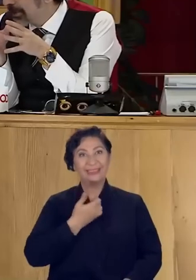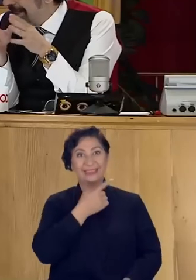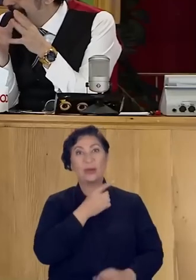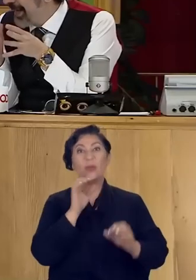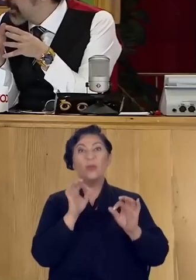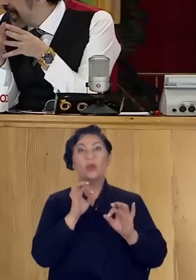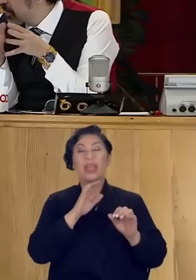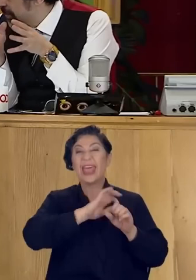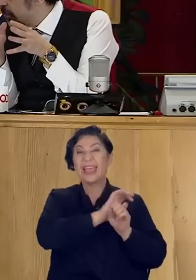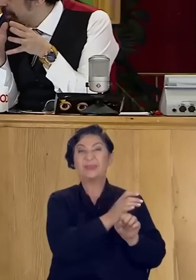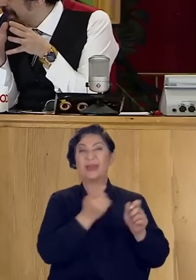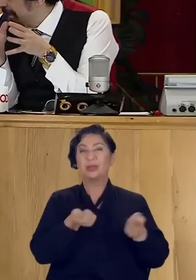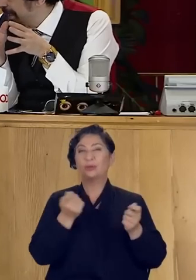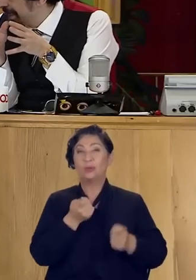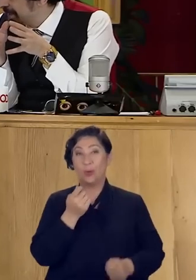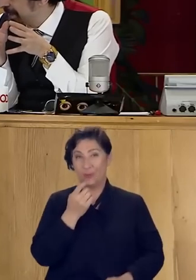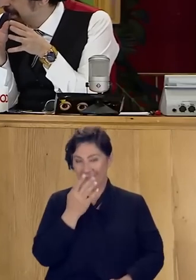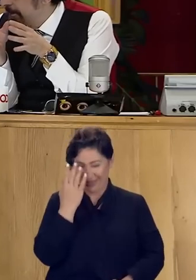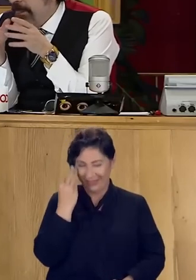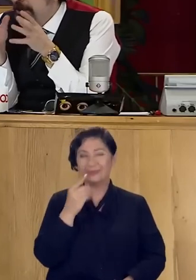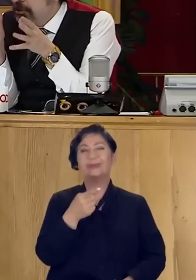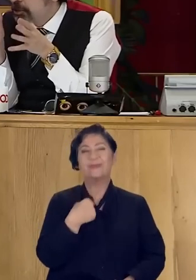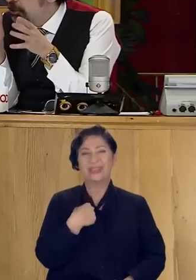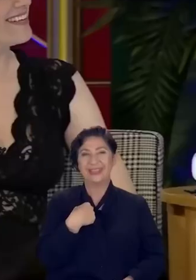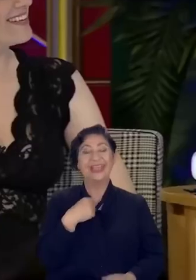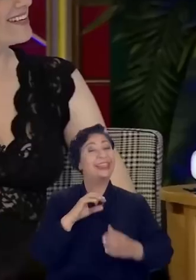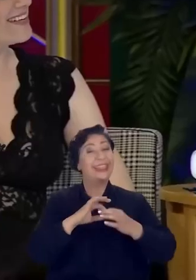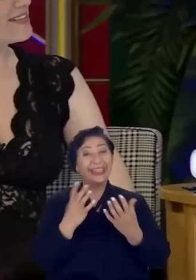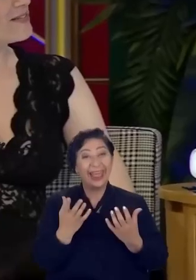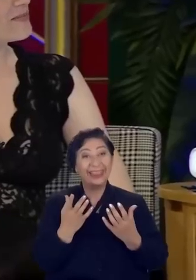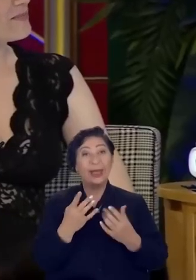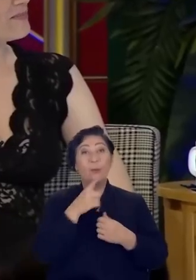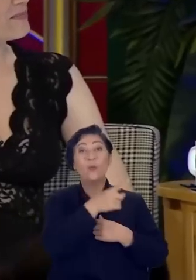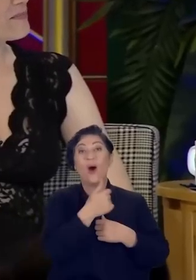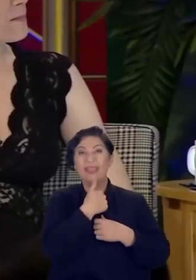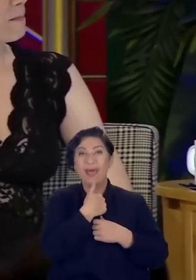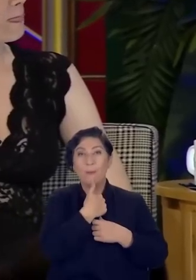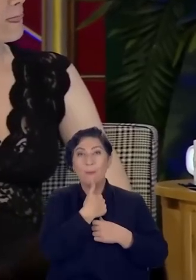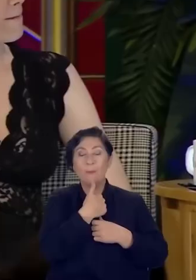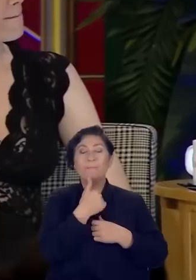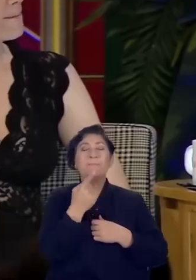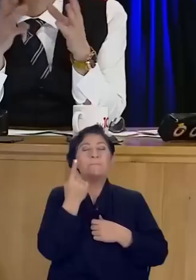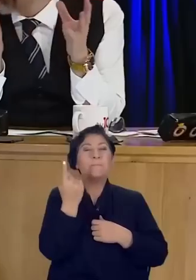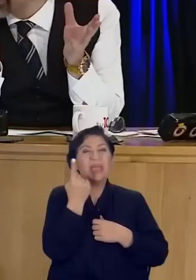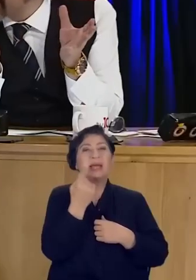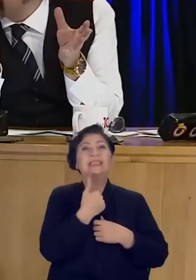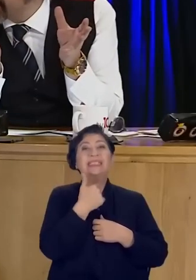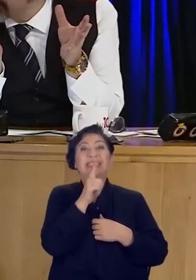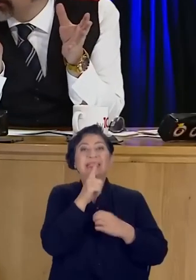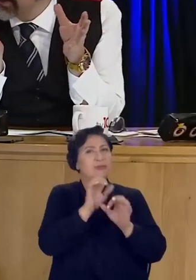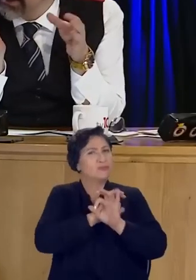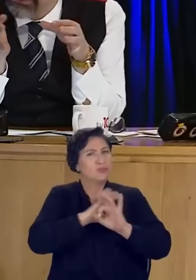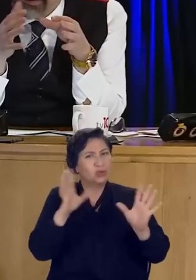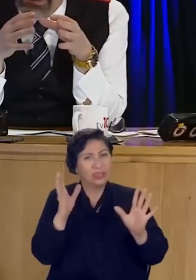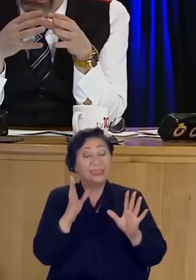mümkün olduğu kadar ezmeye çalışıyorum, tahmin edersin ki. Çünkü bu adam bir kere müthiş bir sese